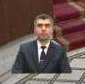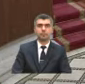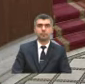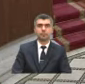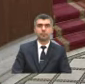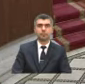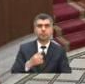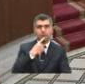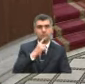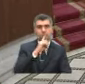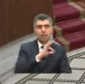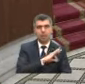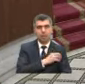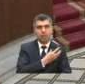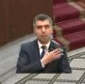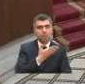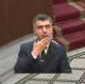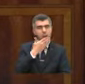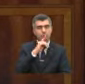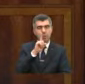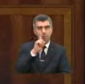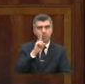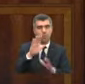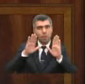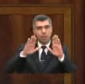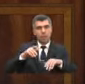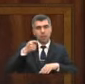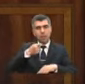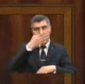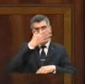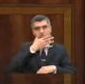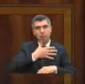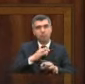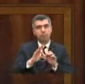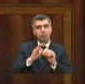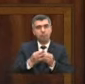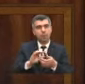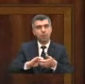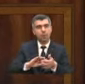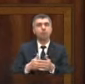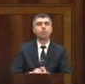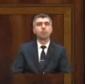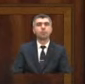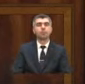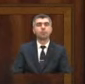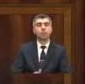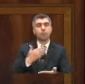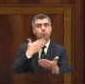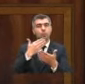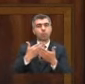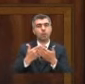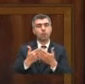بسم الله الرحمن الرحيم، الحمد لله، الصلاة والسلام على رسول الله وآله وصحبه. شكرا